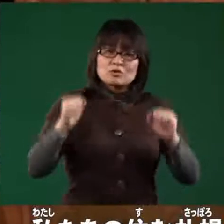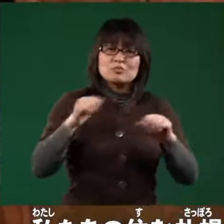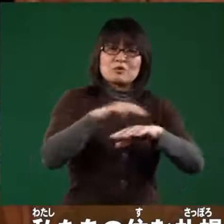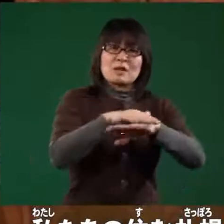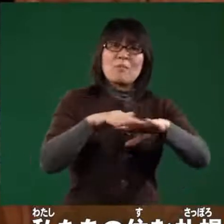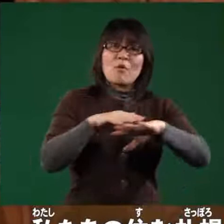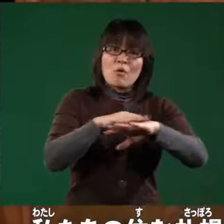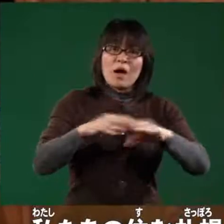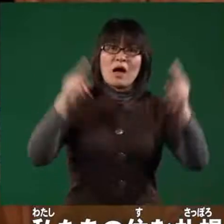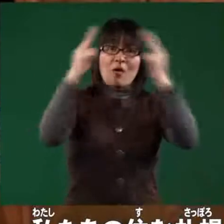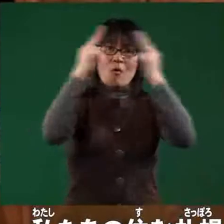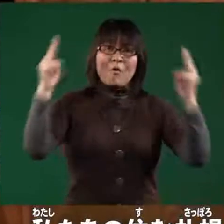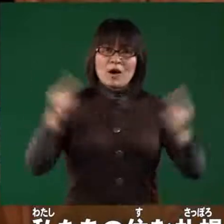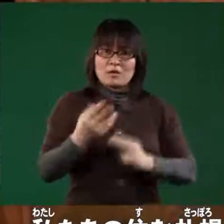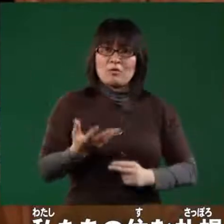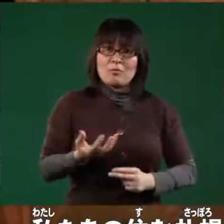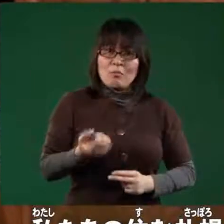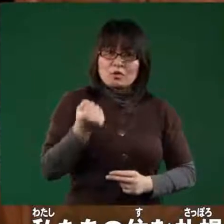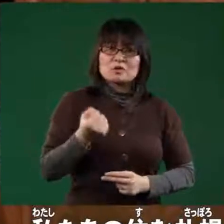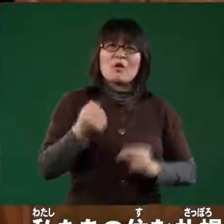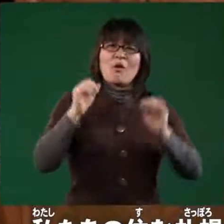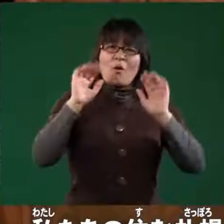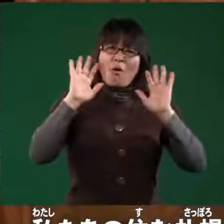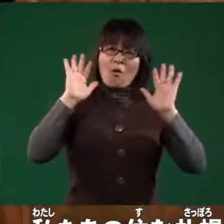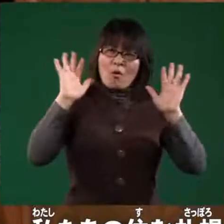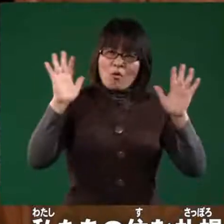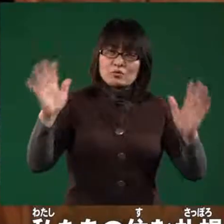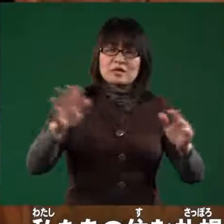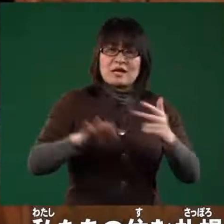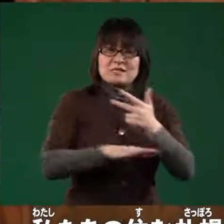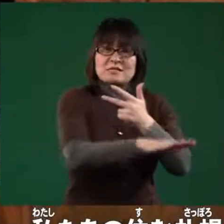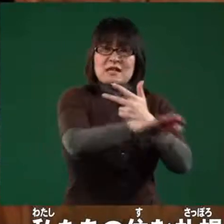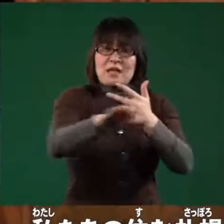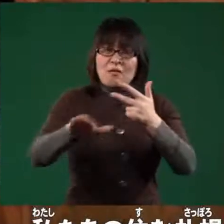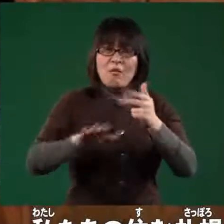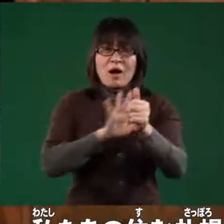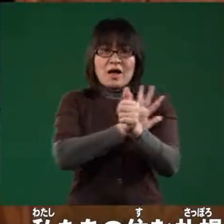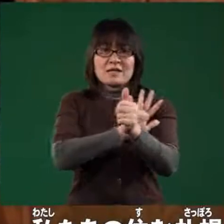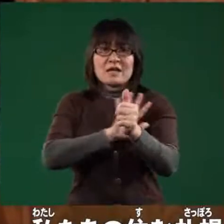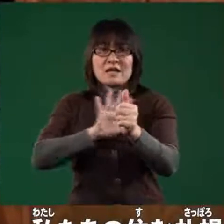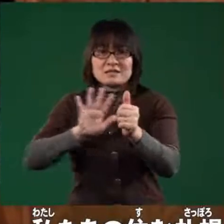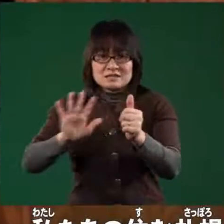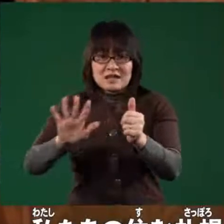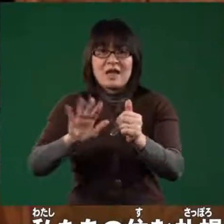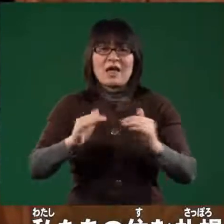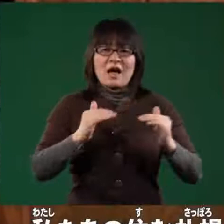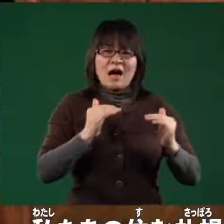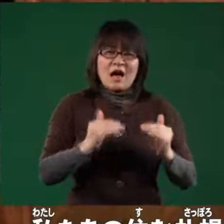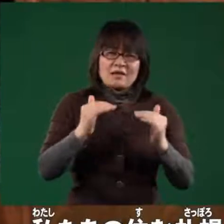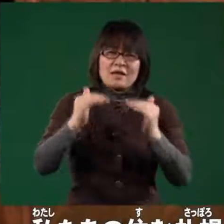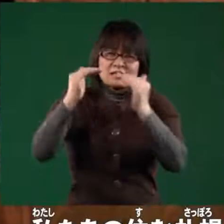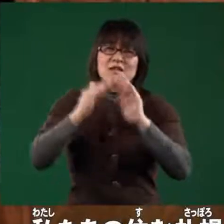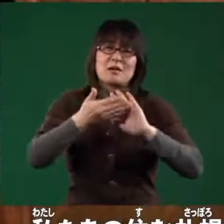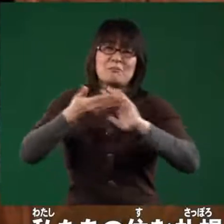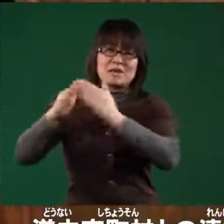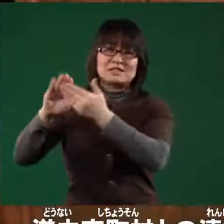は、北海道が持つ豊富な資源を背景として繁栄してきた町であります。